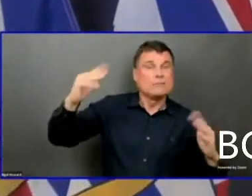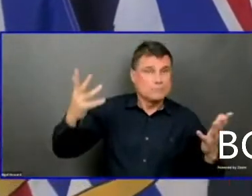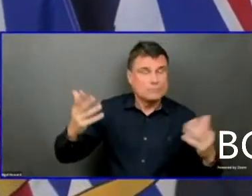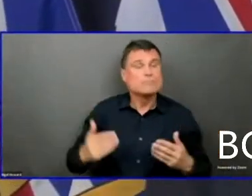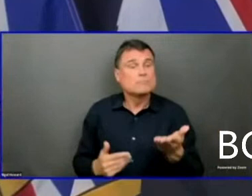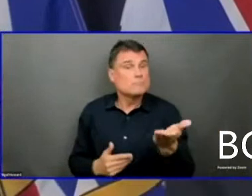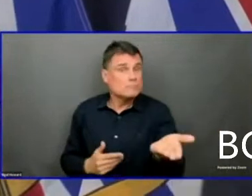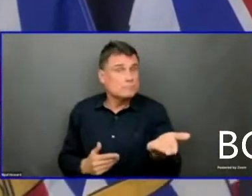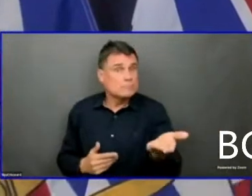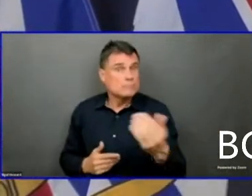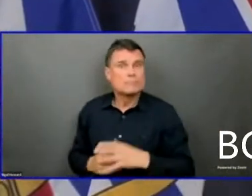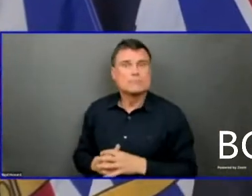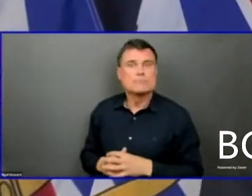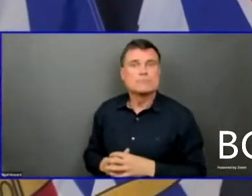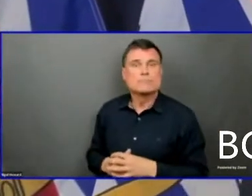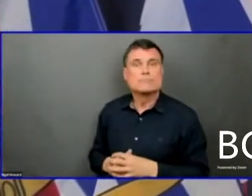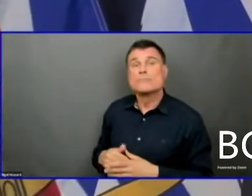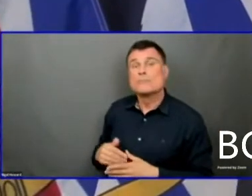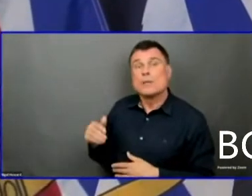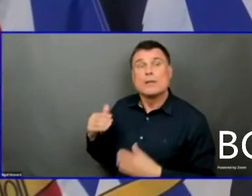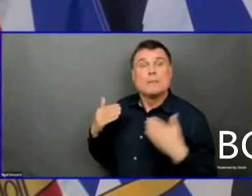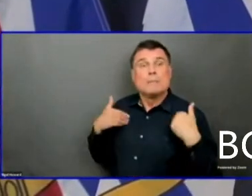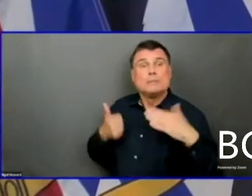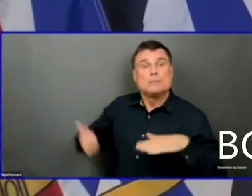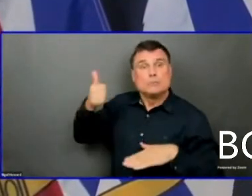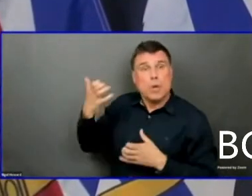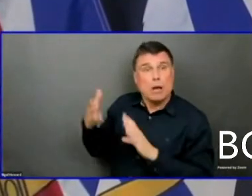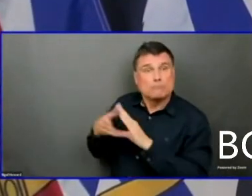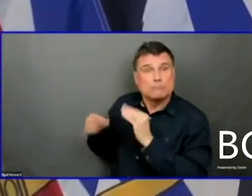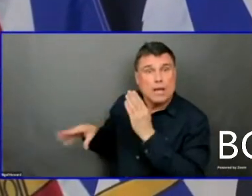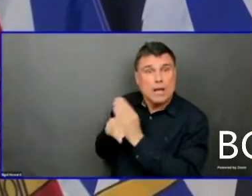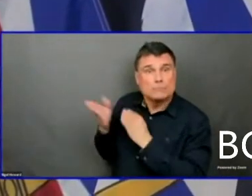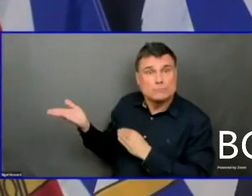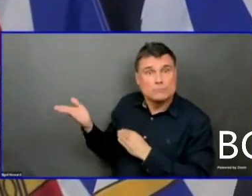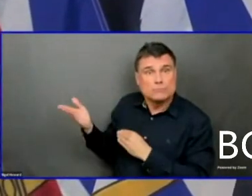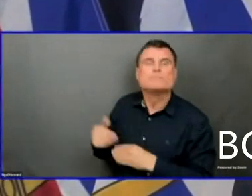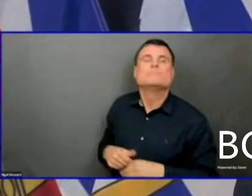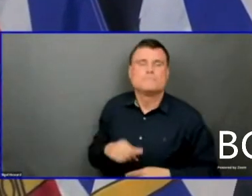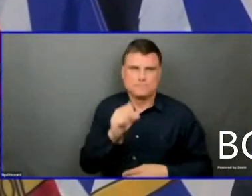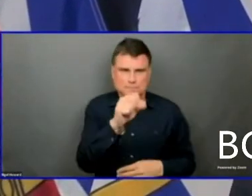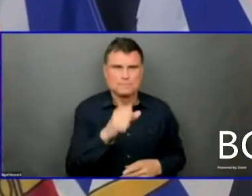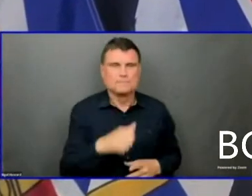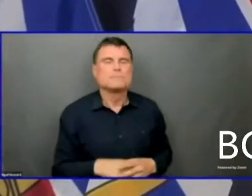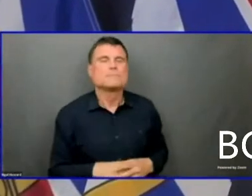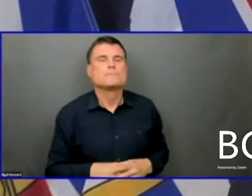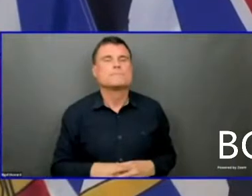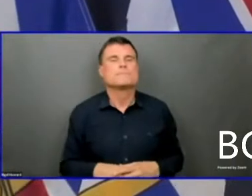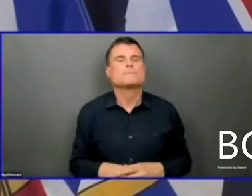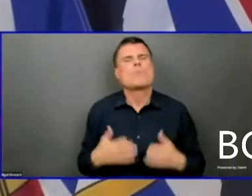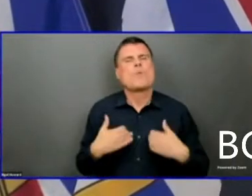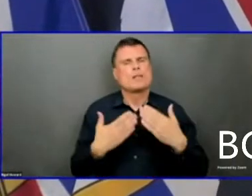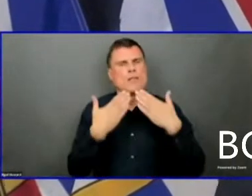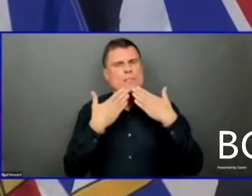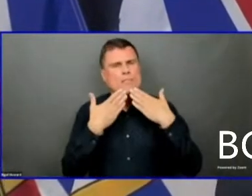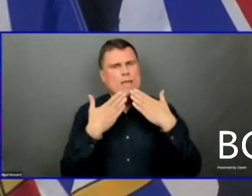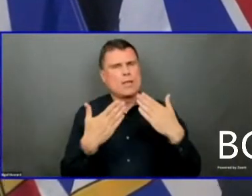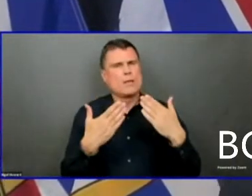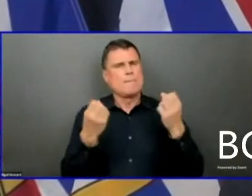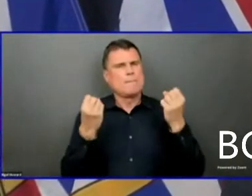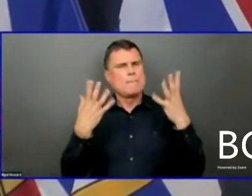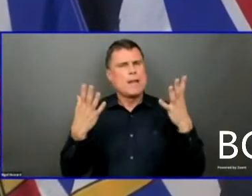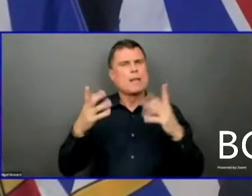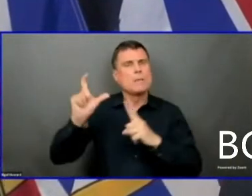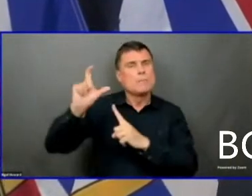Just to express my appreciation to 那么他也是表达了很多人组